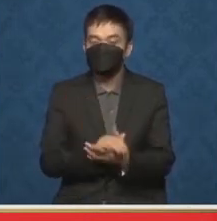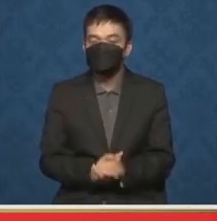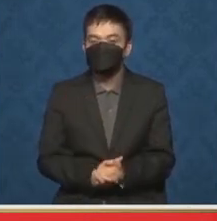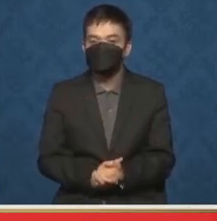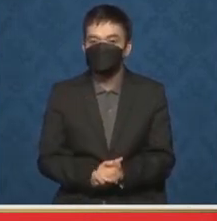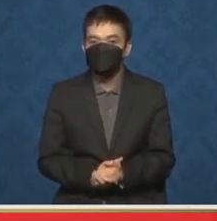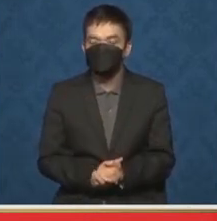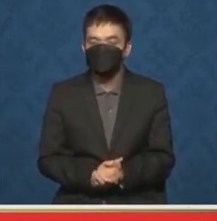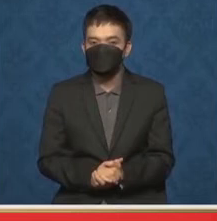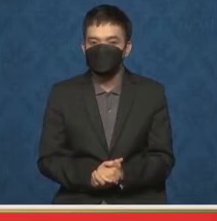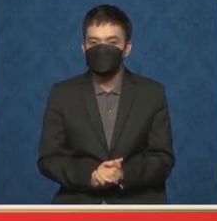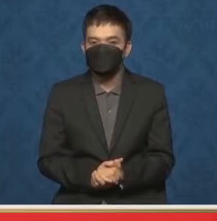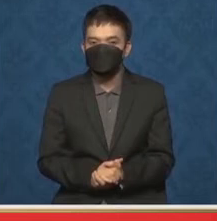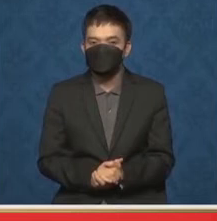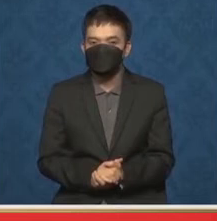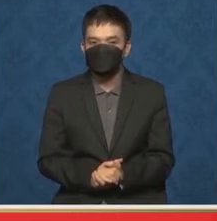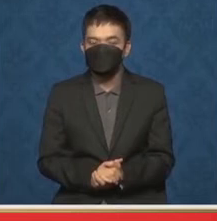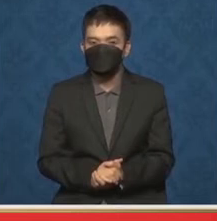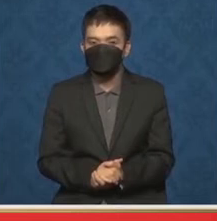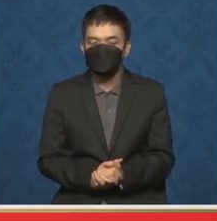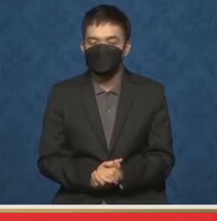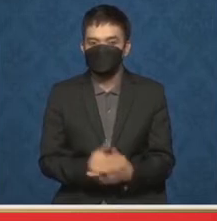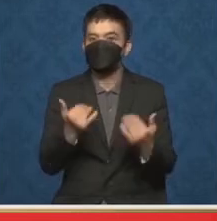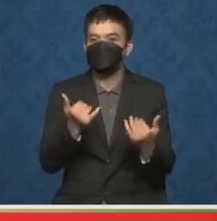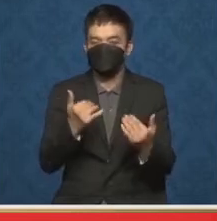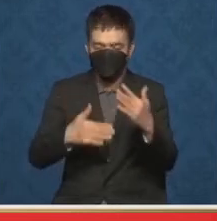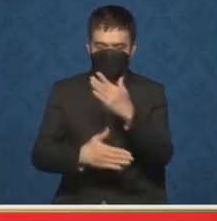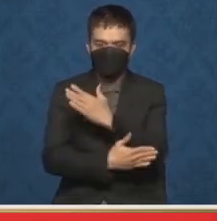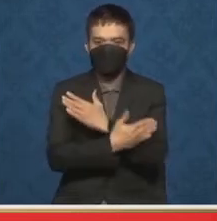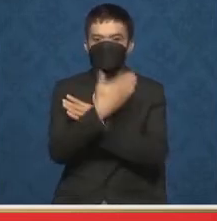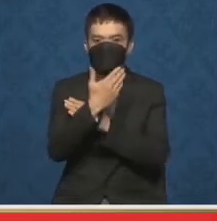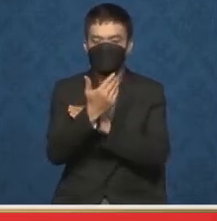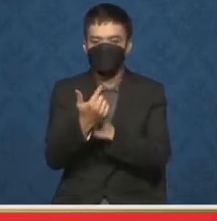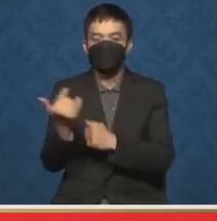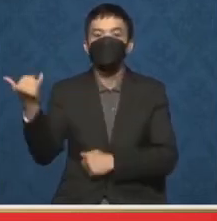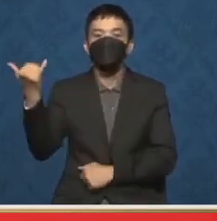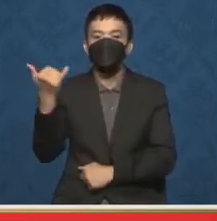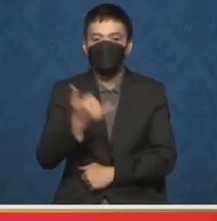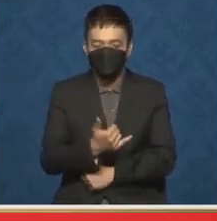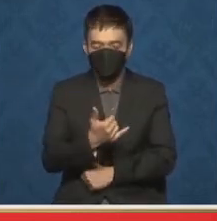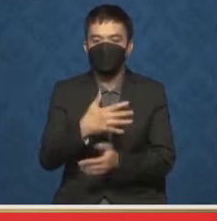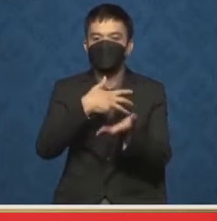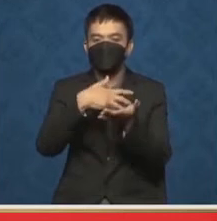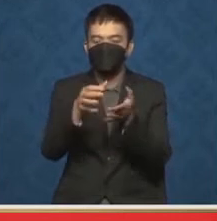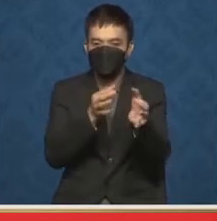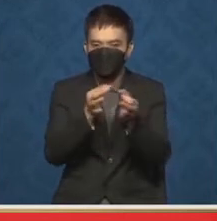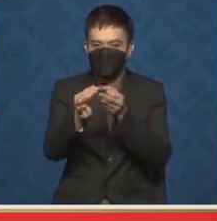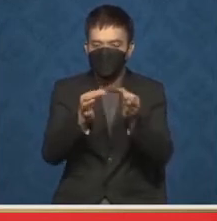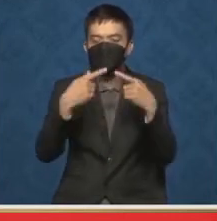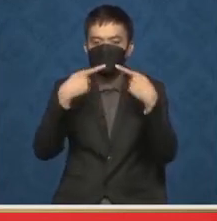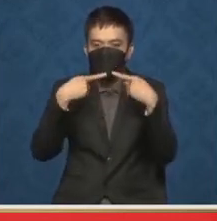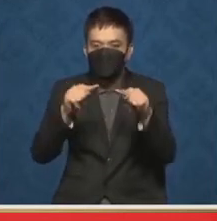ก็เป็โอกาสที่ได้มาที่แ้งแม้วาจะได้มีการตอบ